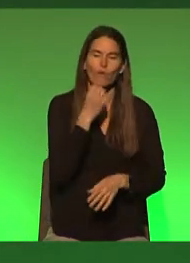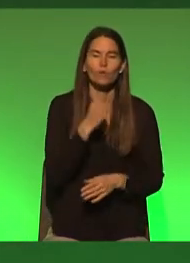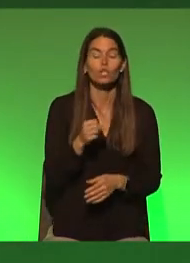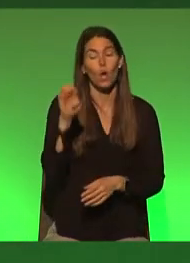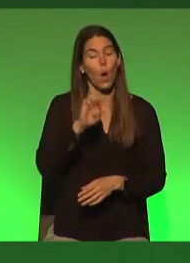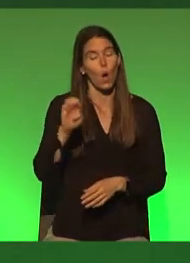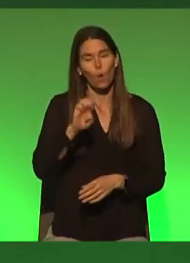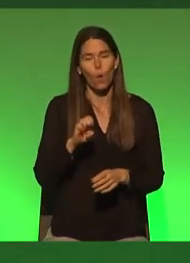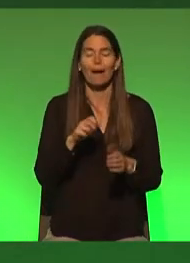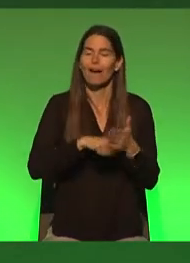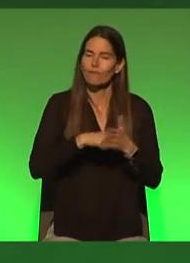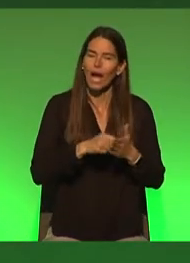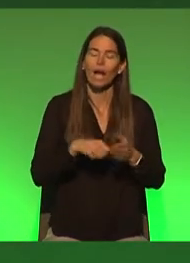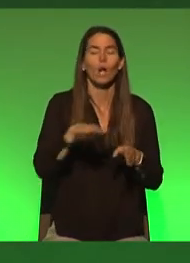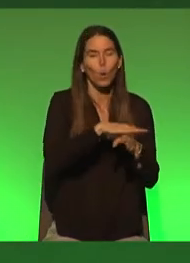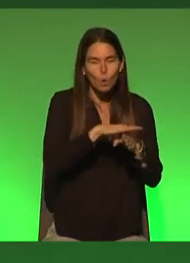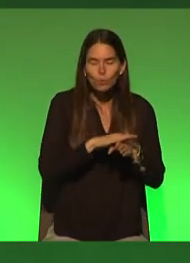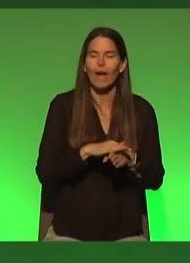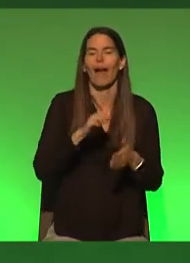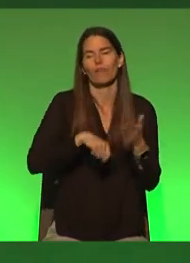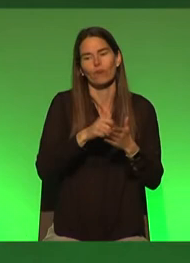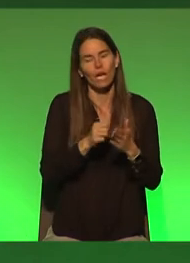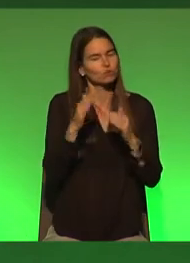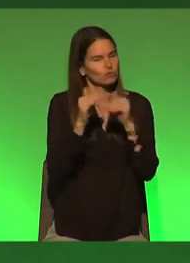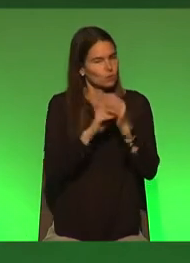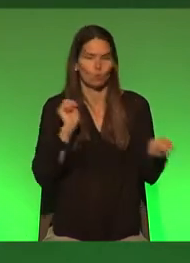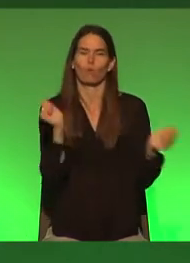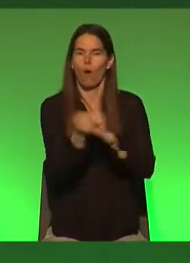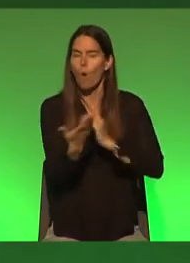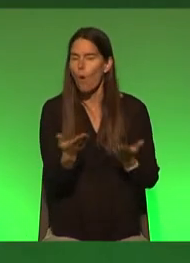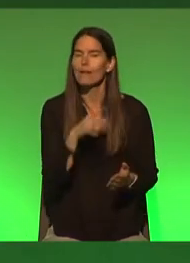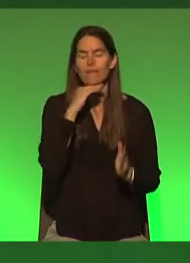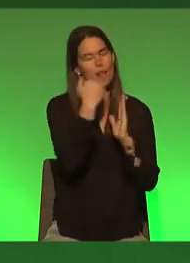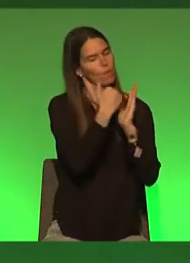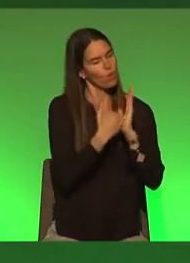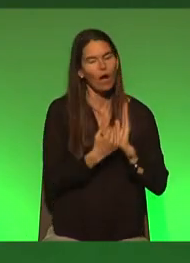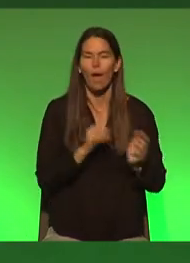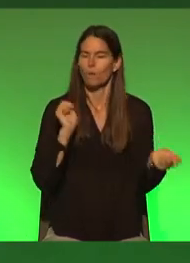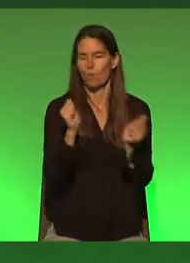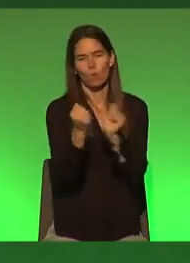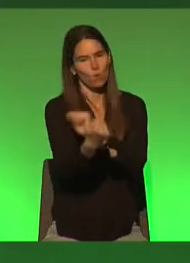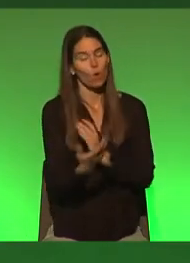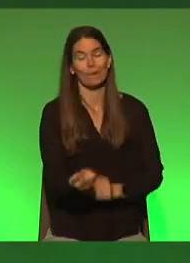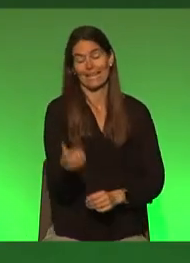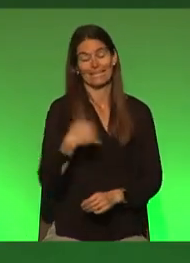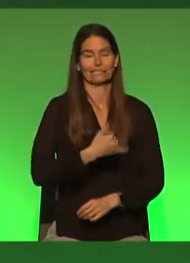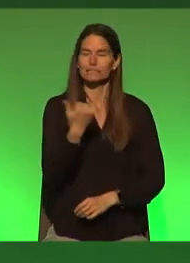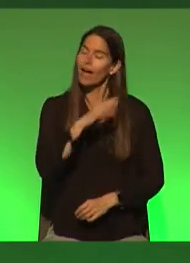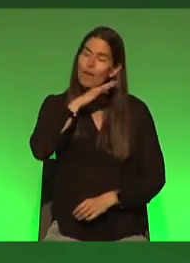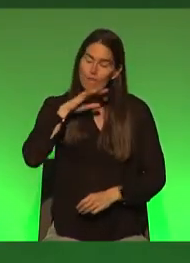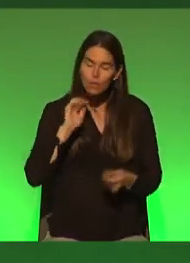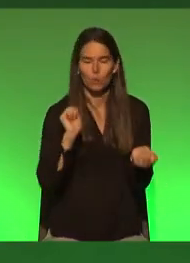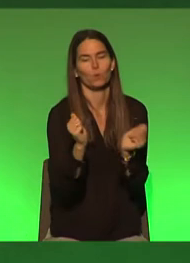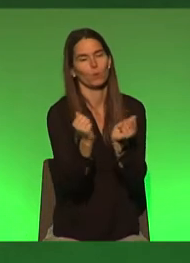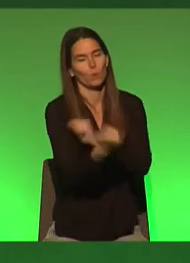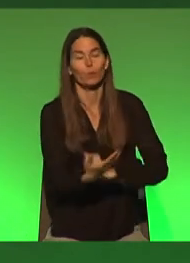Europawahl, Kommunalwahl, Strukturveränderungen, programmatische Weiterentwicklung. Wir sind im letzten Jahr einen guten Schritt vorangekommen, aber ganz